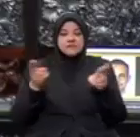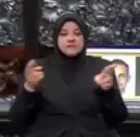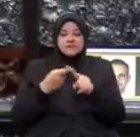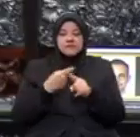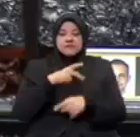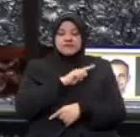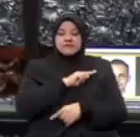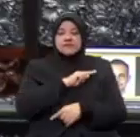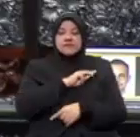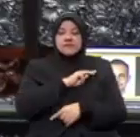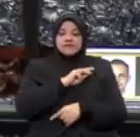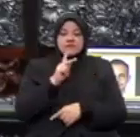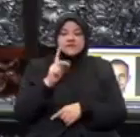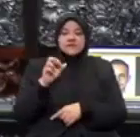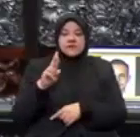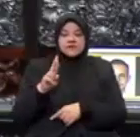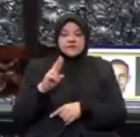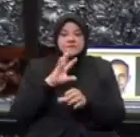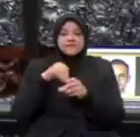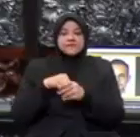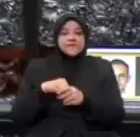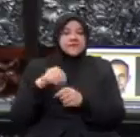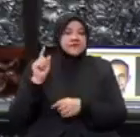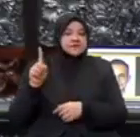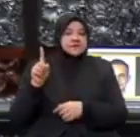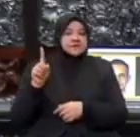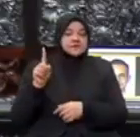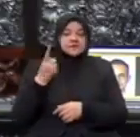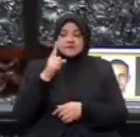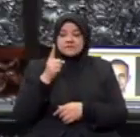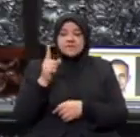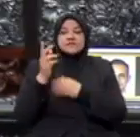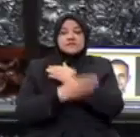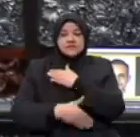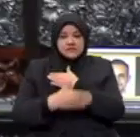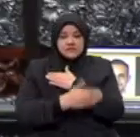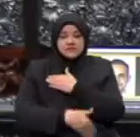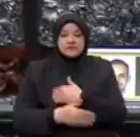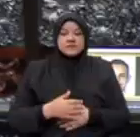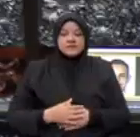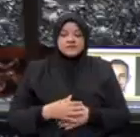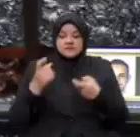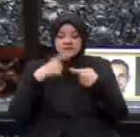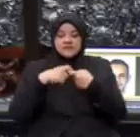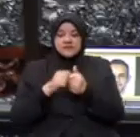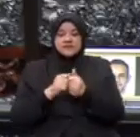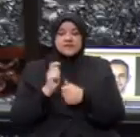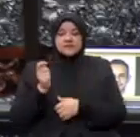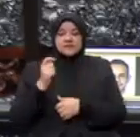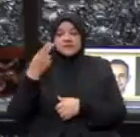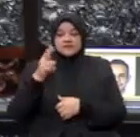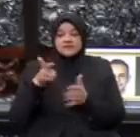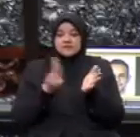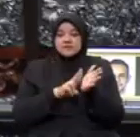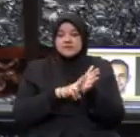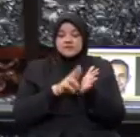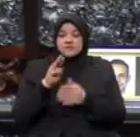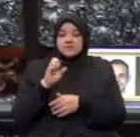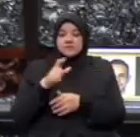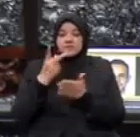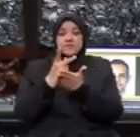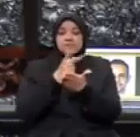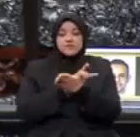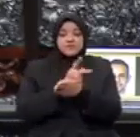oleh Menteri KKR melibatkan 11 buah negara. Mengenai kad hijau pendaftaran, modul